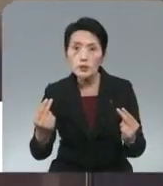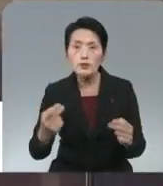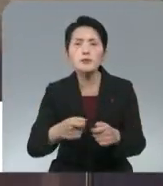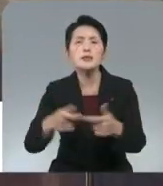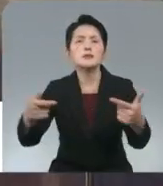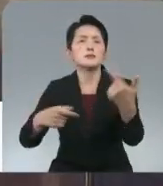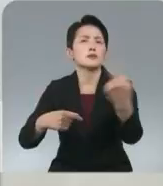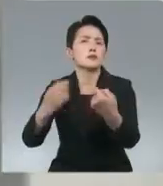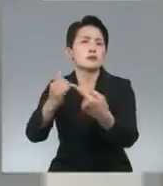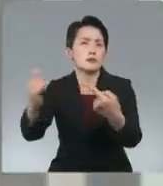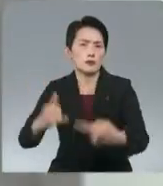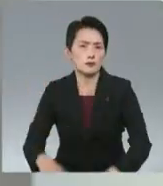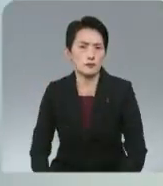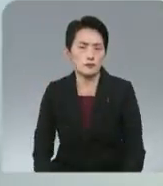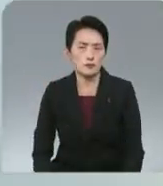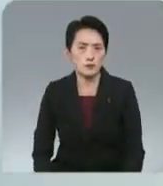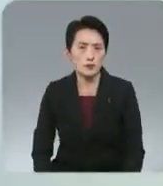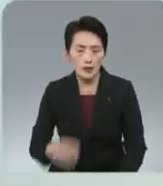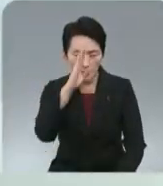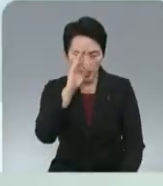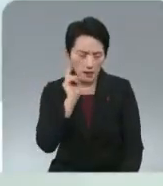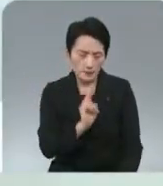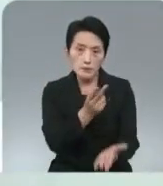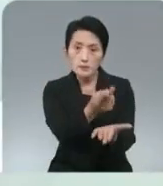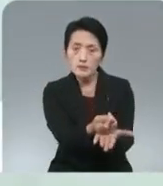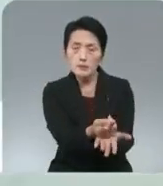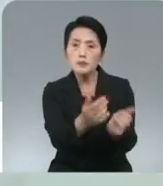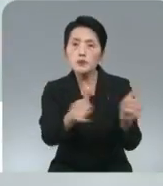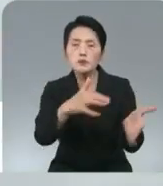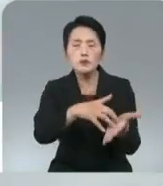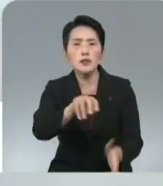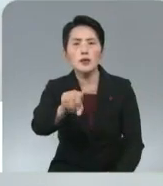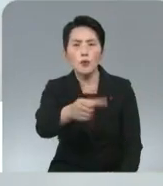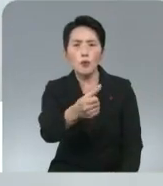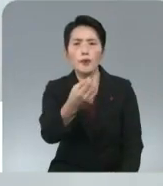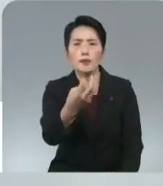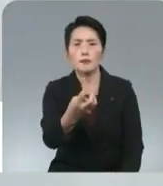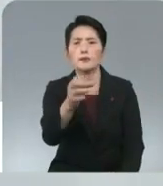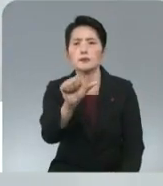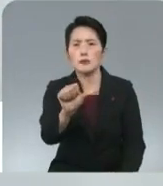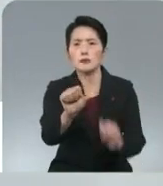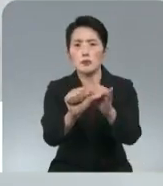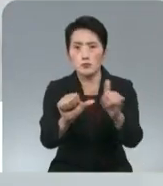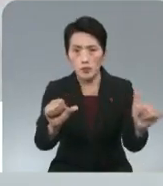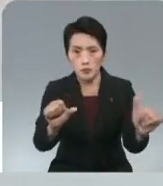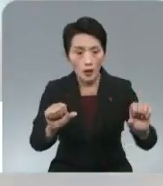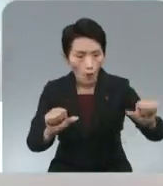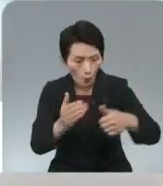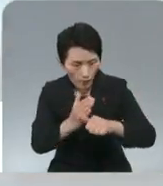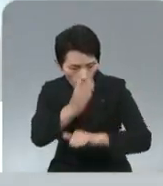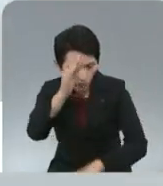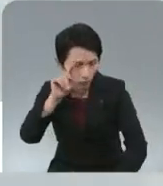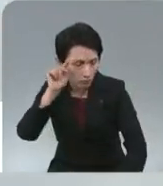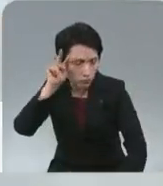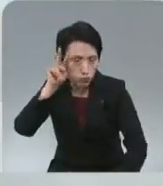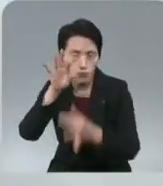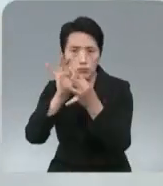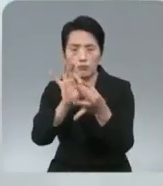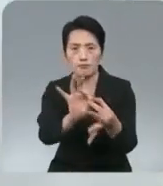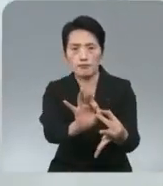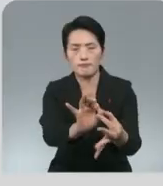Impfquote Pak Yang Leiterin für solchen Eindämmung des zentralen Hauptquartiers für Katastrophenschutz des